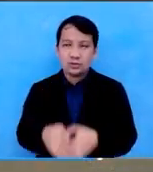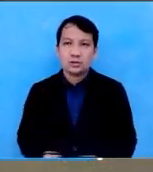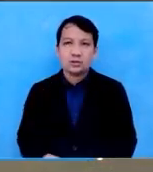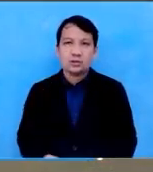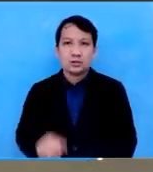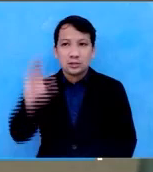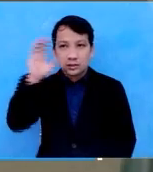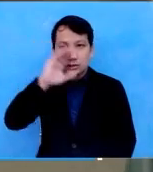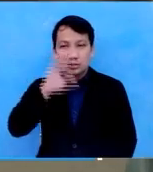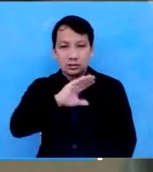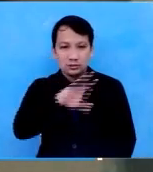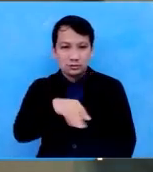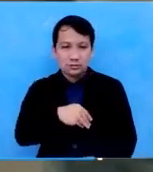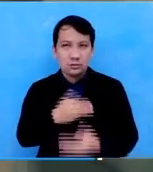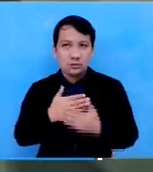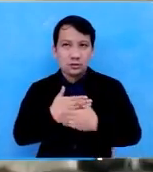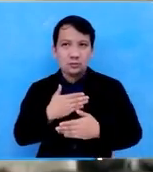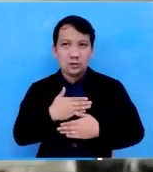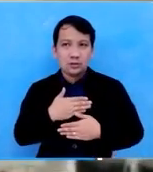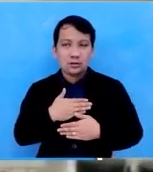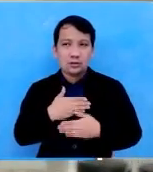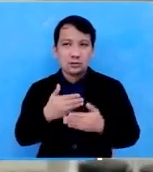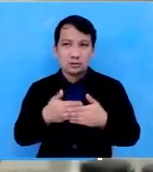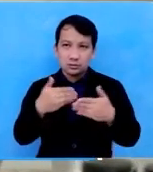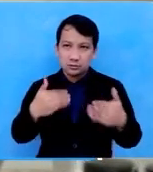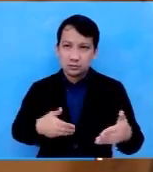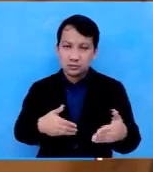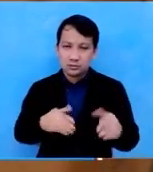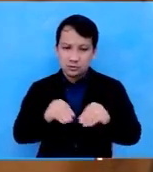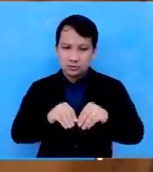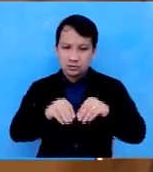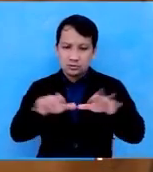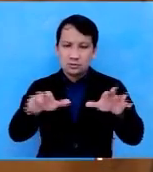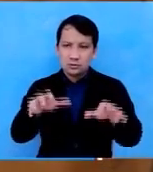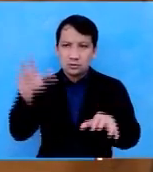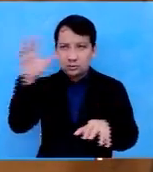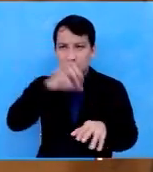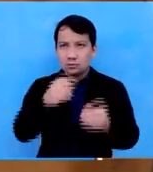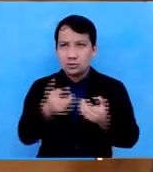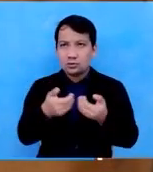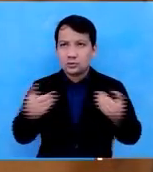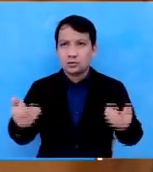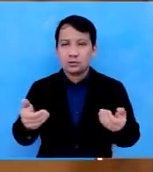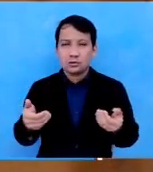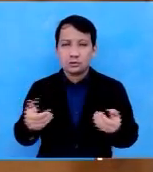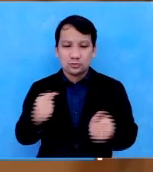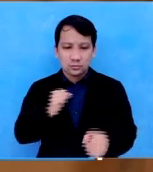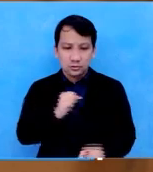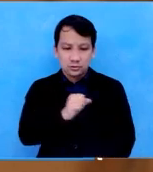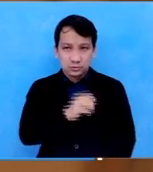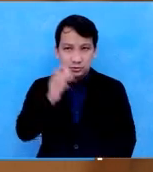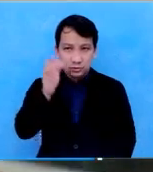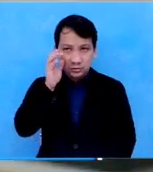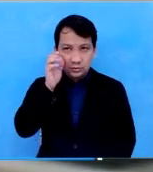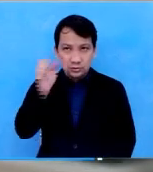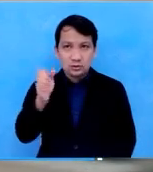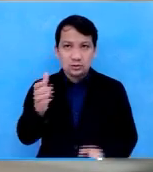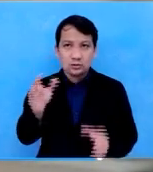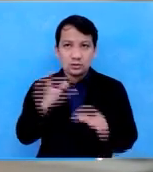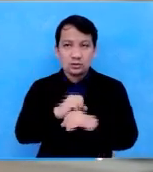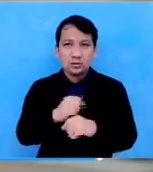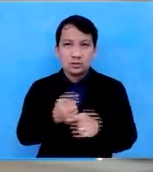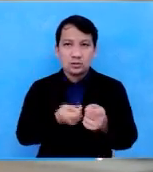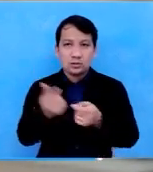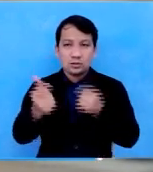kanyang happiness. Bago naman ito, kumalat ang espekulasyon na naghiwalay na sila ni Senator Cheese Escudero matapos tanggalin ni Heart